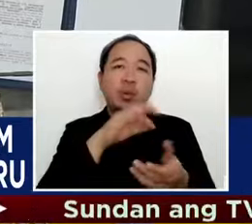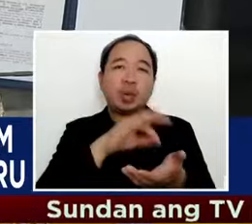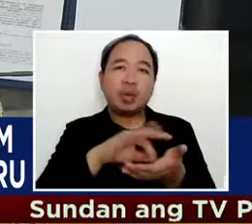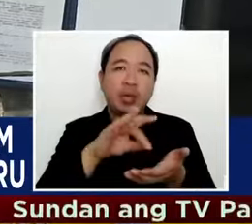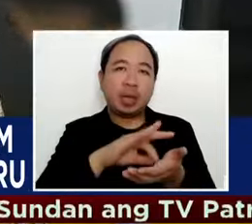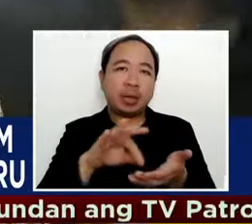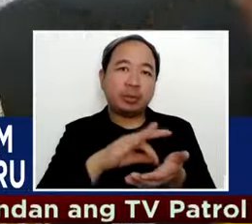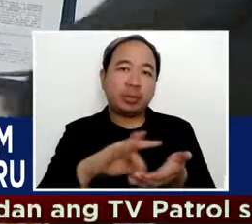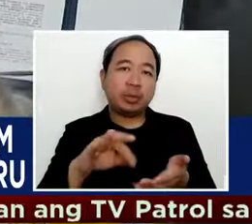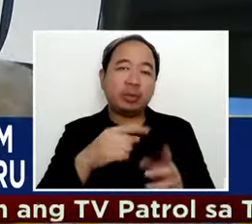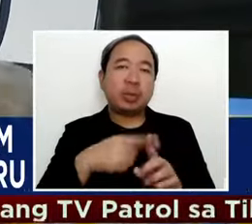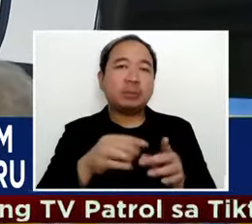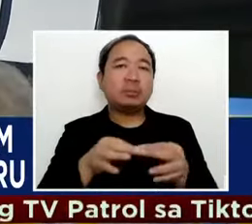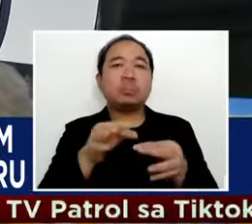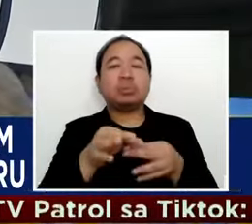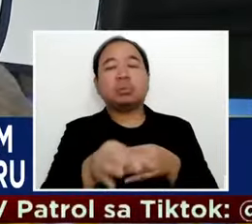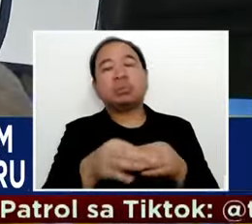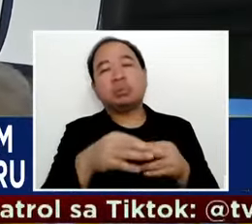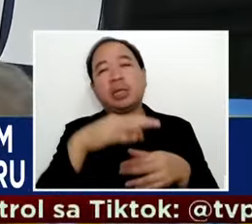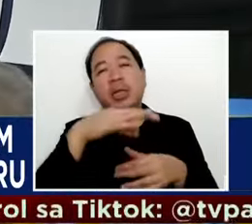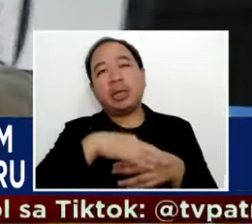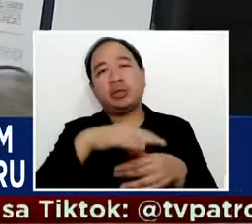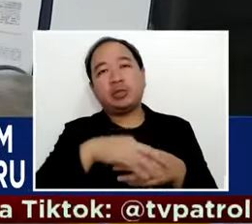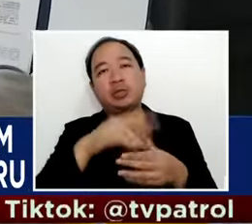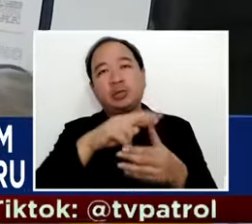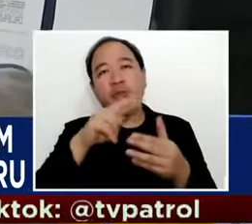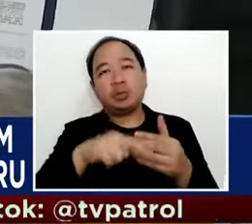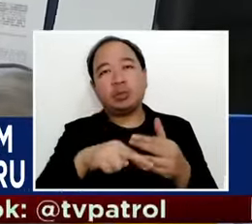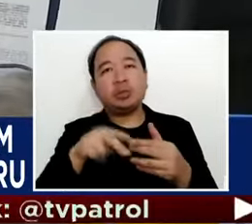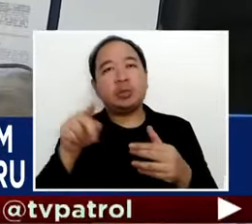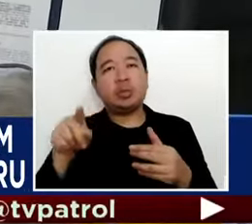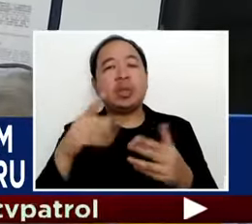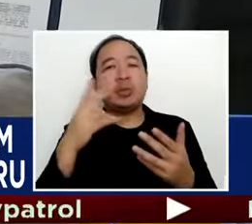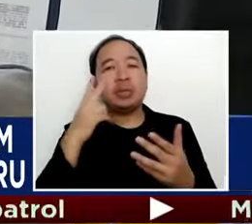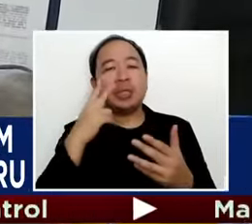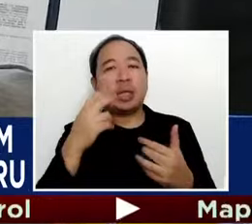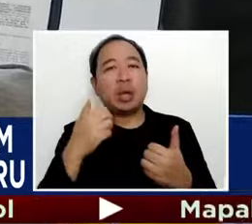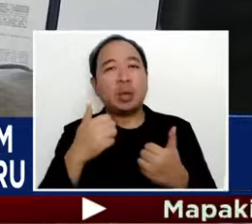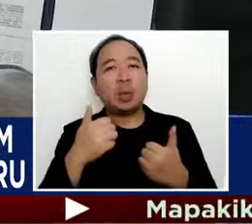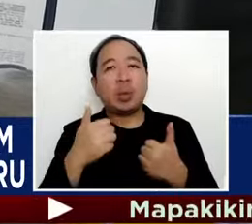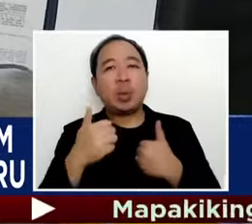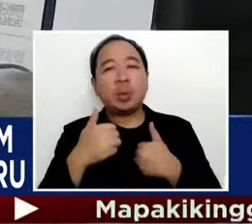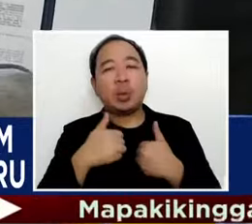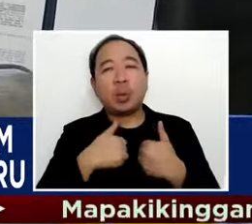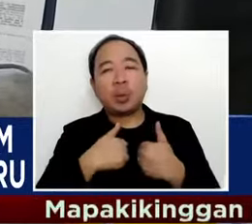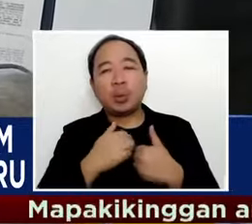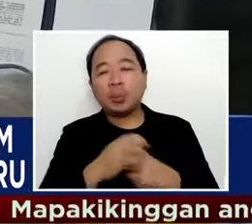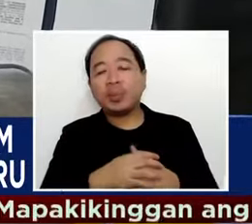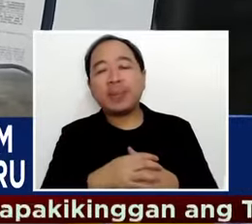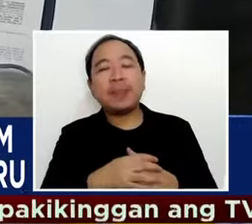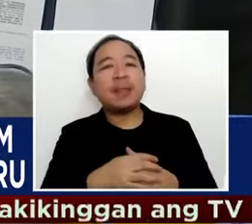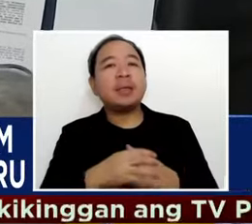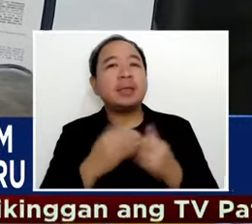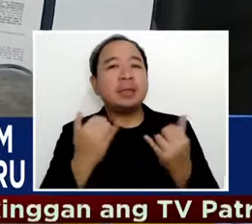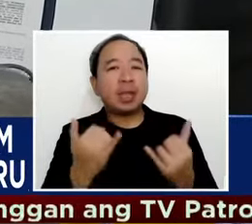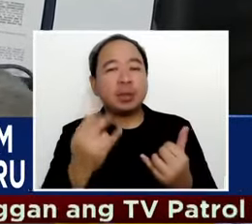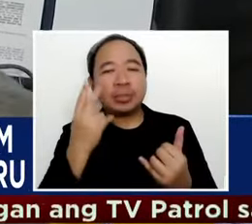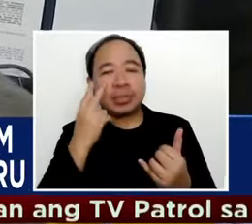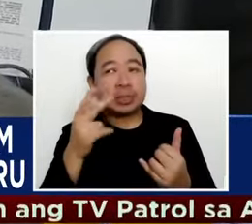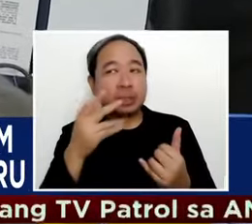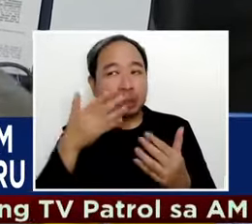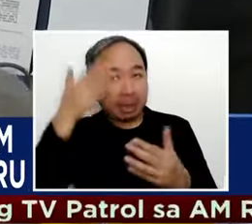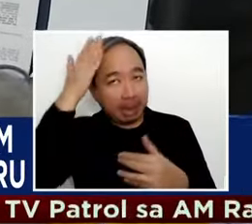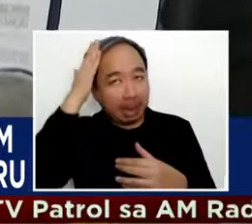at pagkaantala ng election results sa bansang Congo. Hiniling pa niya na imbestigahan ang pagkakapili